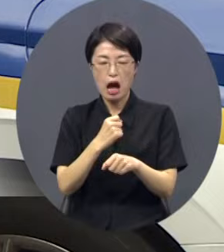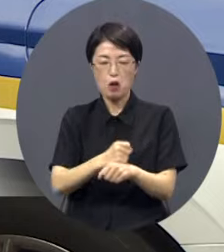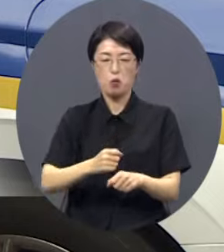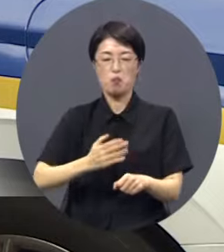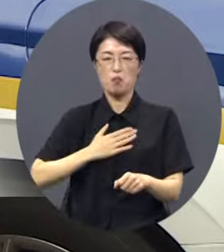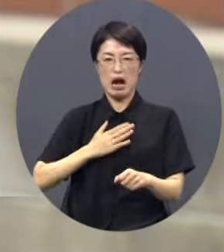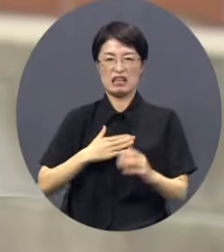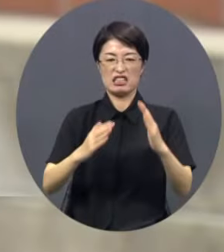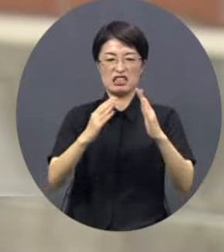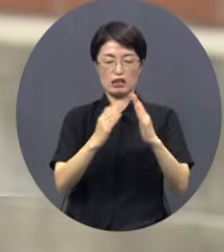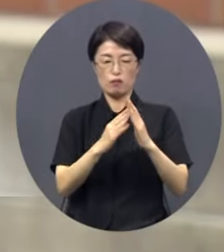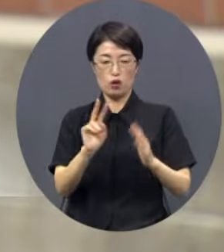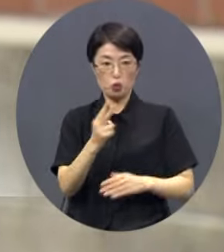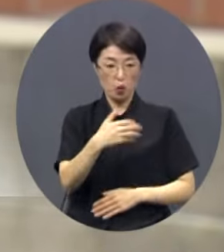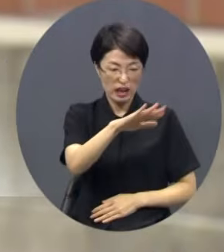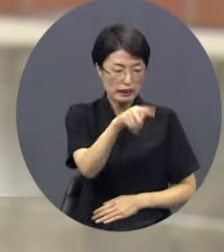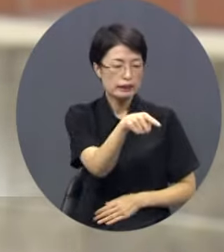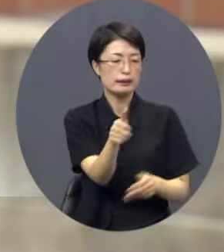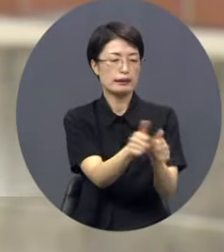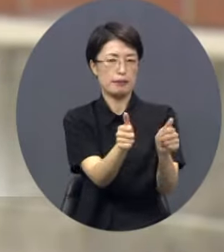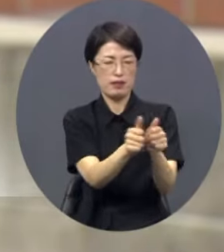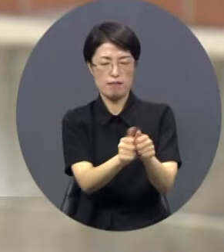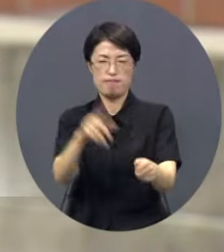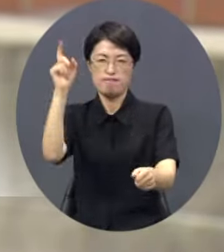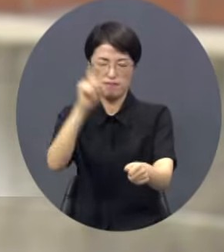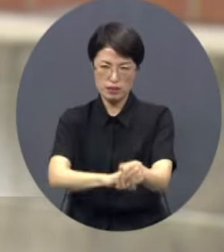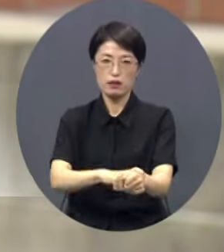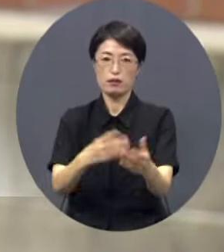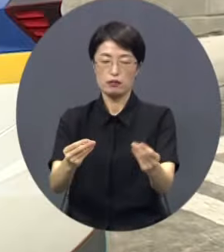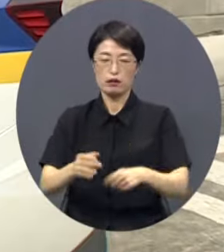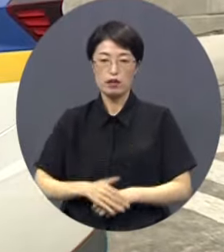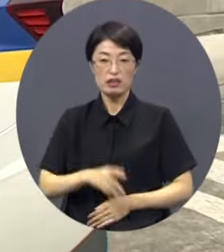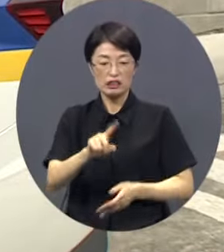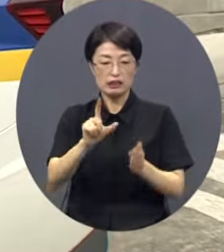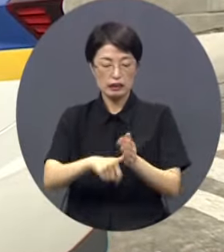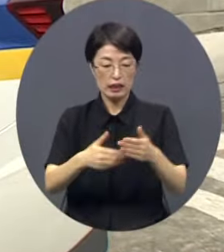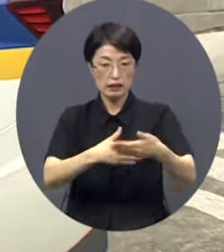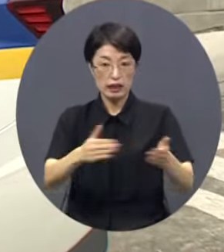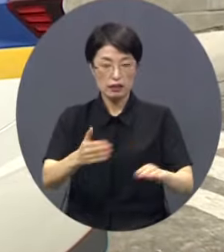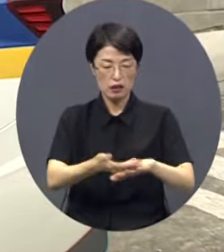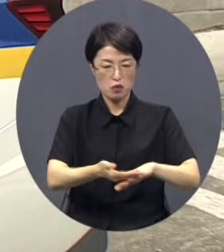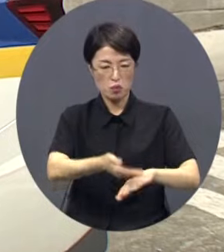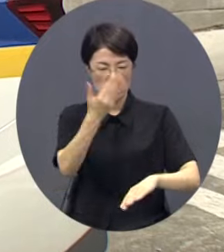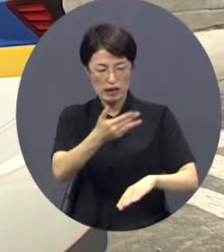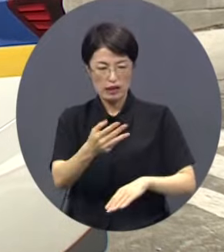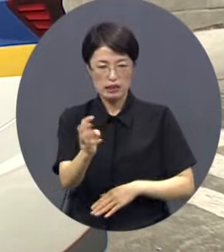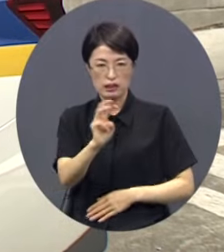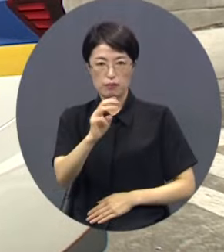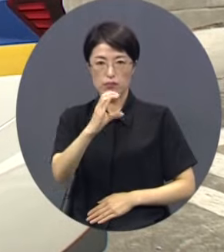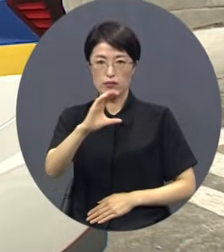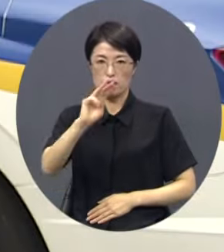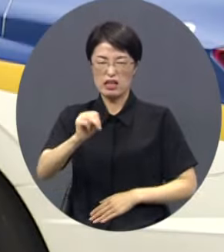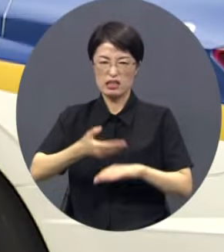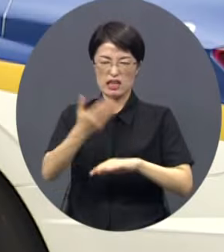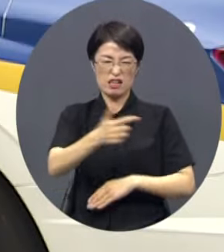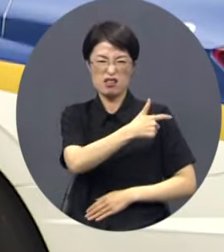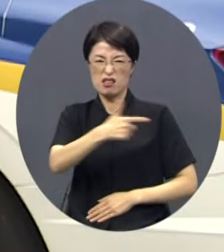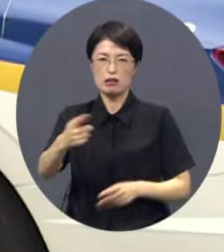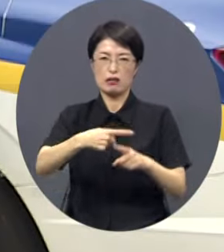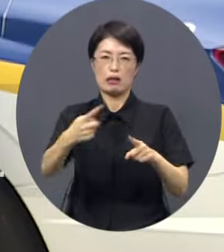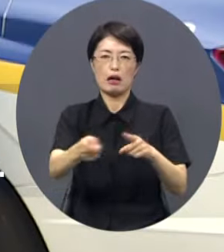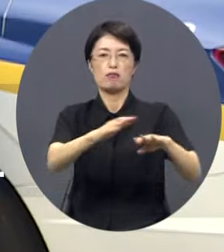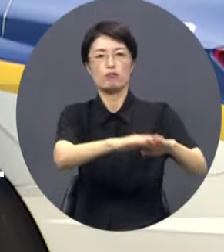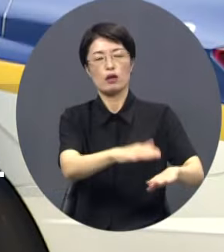남성을 현행범으로 체포했습니다. 당시 책상에는 30cm가 넘는 흉기가 놓여 있었습니다. 침수에